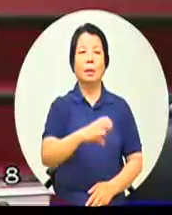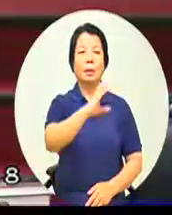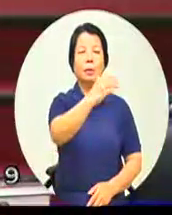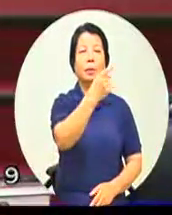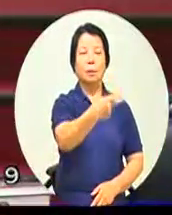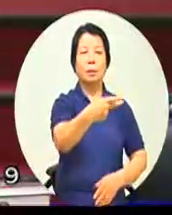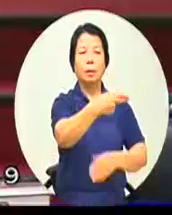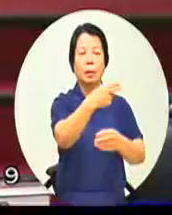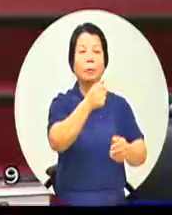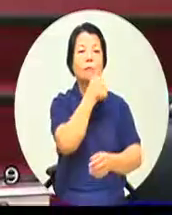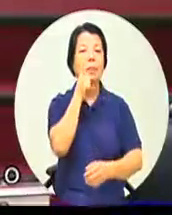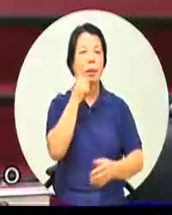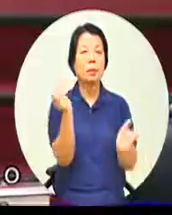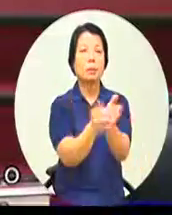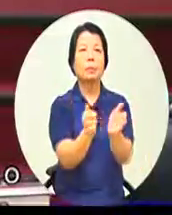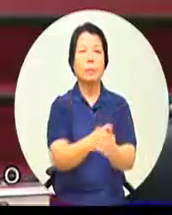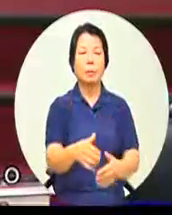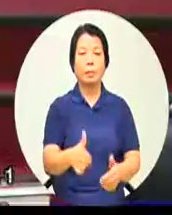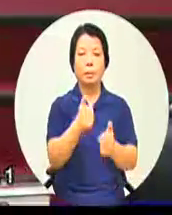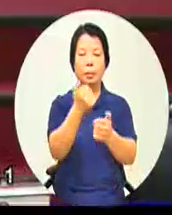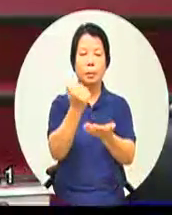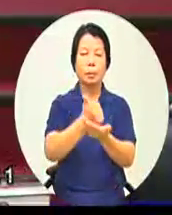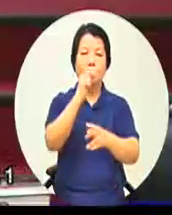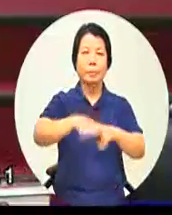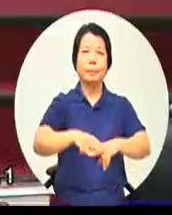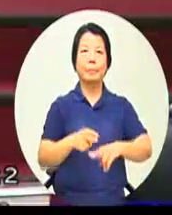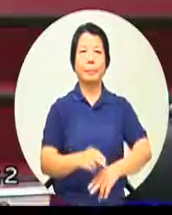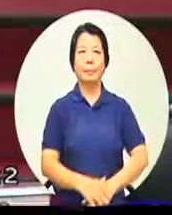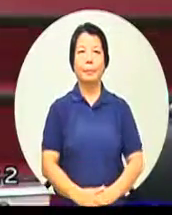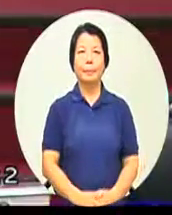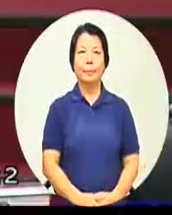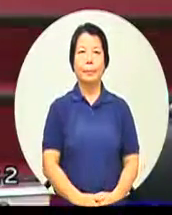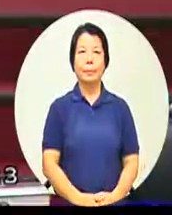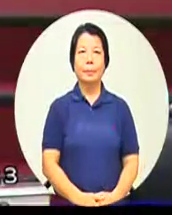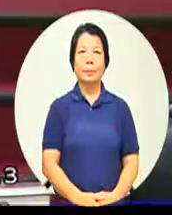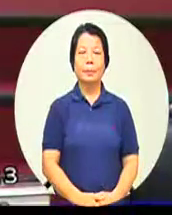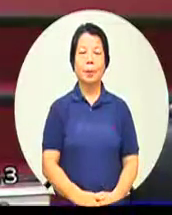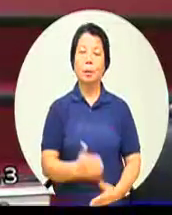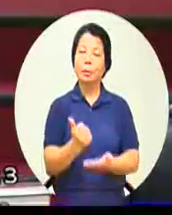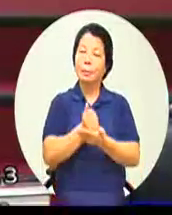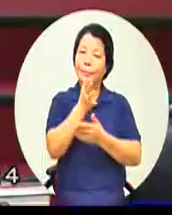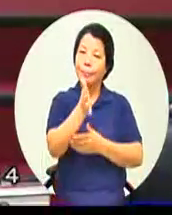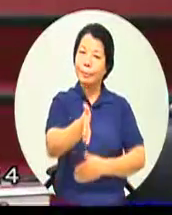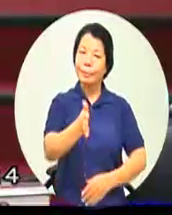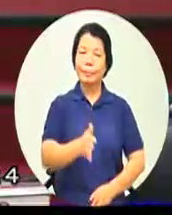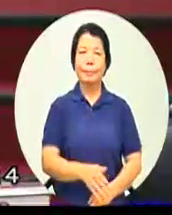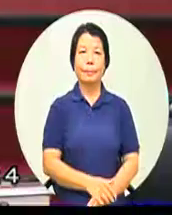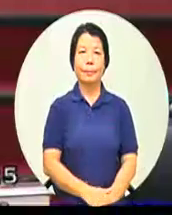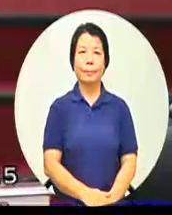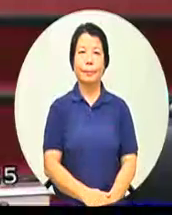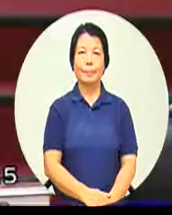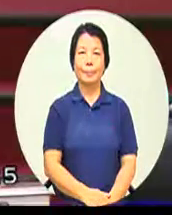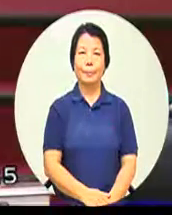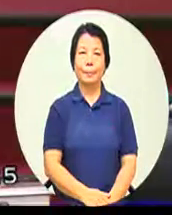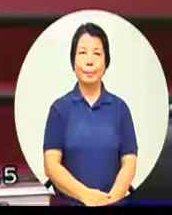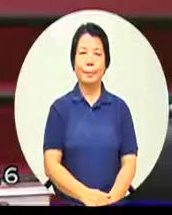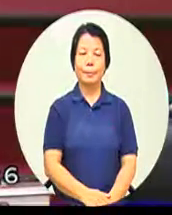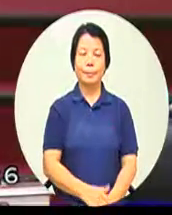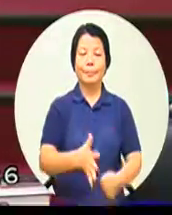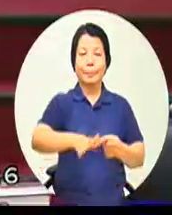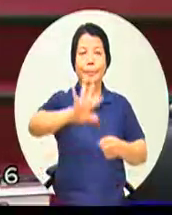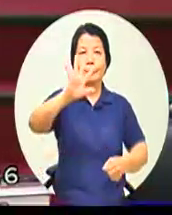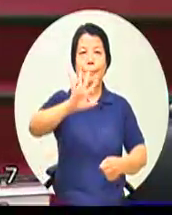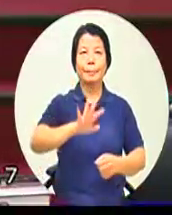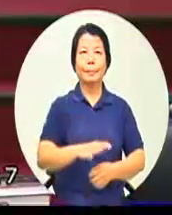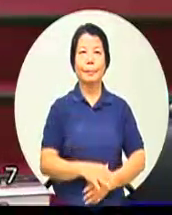直接翻译对啊啦。好，谢谢，请坐下啦。好，我来请教咱的这个高中的啦，哈